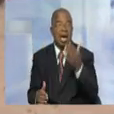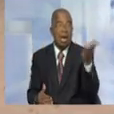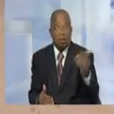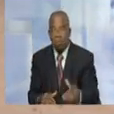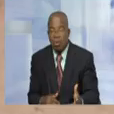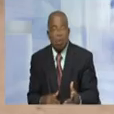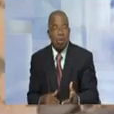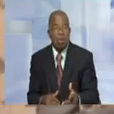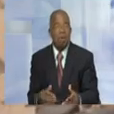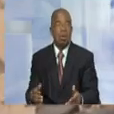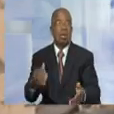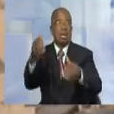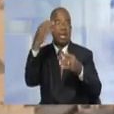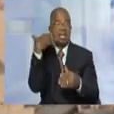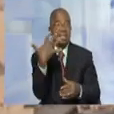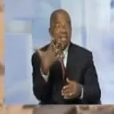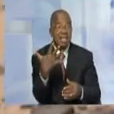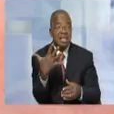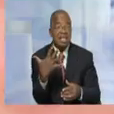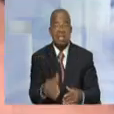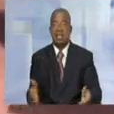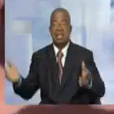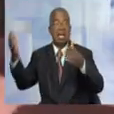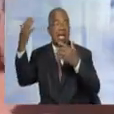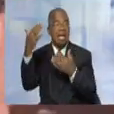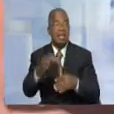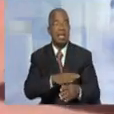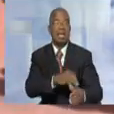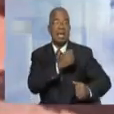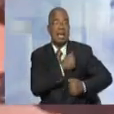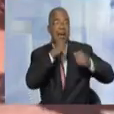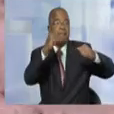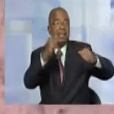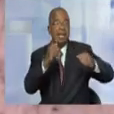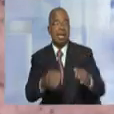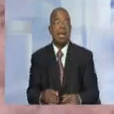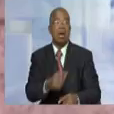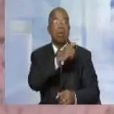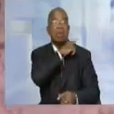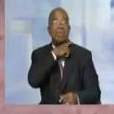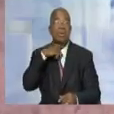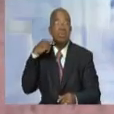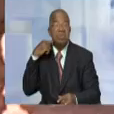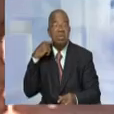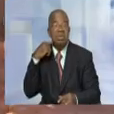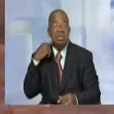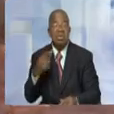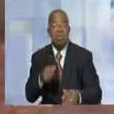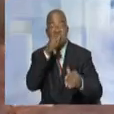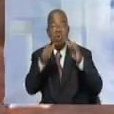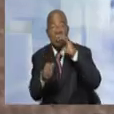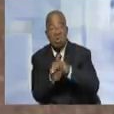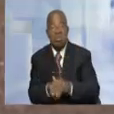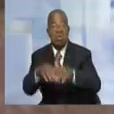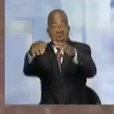la soirée dans deux fosses communes aux environs de Kati, une ville de garnison proche de Bamako, Mali, et qui était